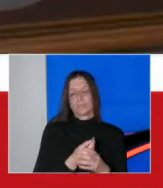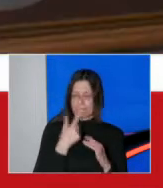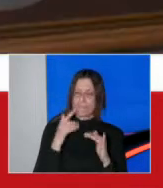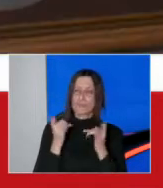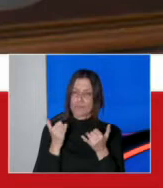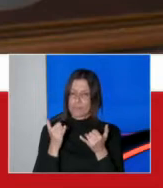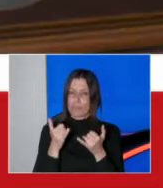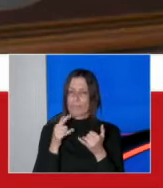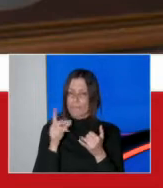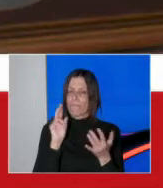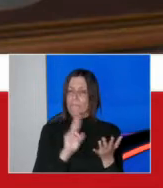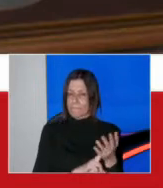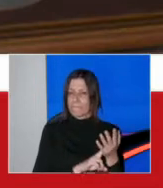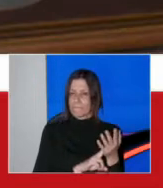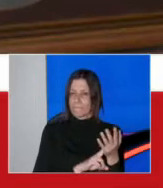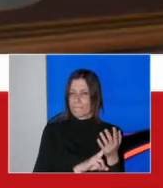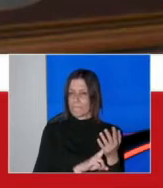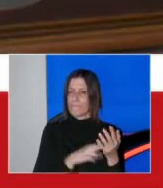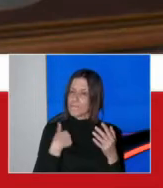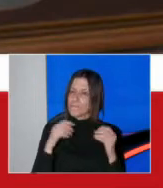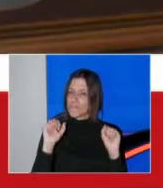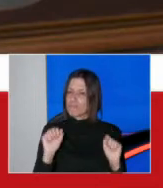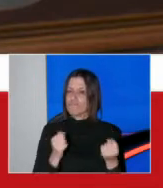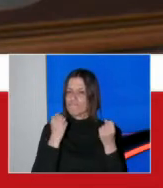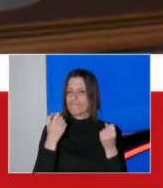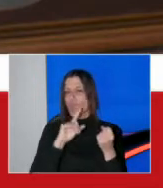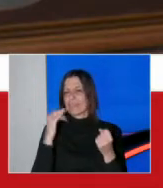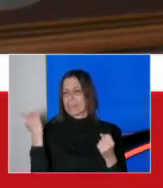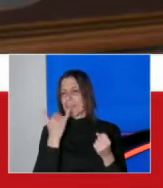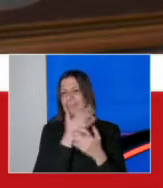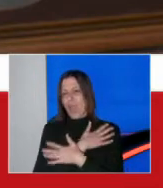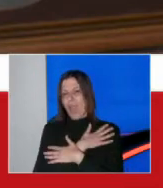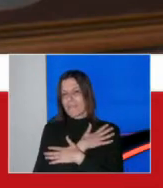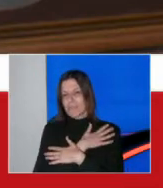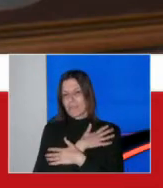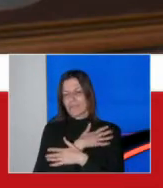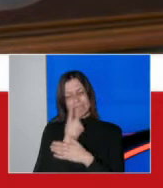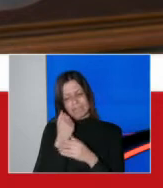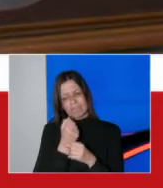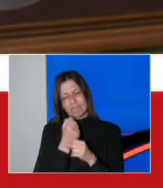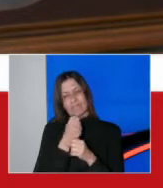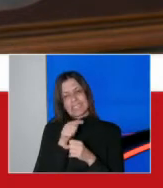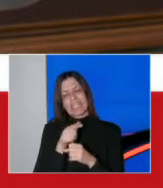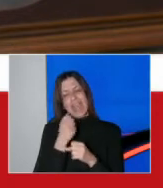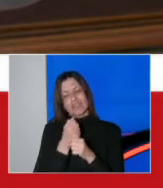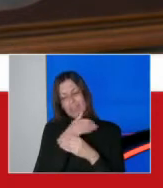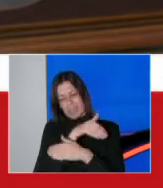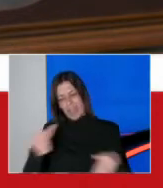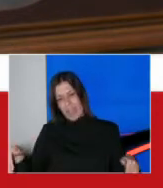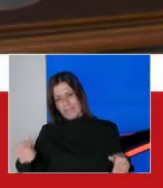כן, תראה, אתה צודק, אני השתדלתי, ולא תמיד אוהבים את זה, להעביר קו בין ביקורת על ישראל